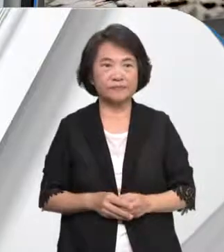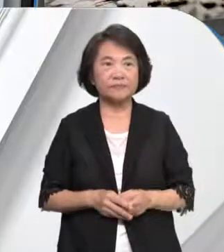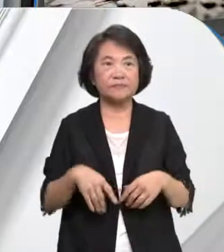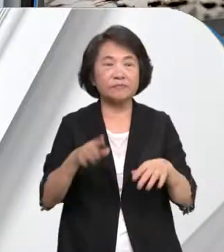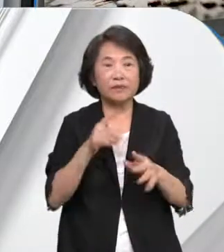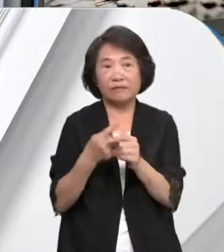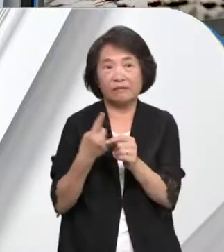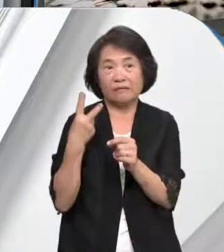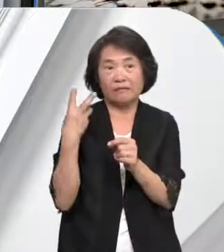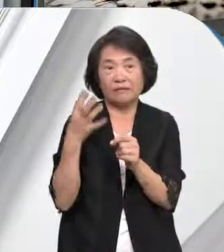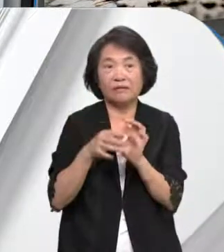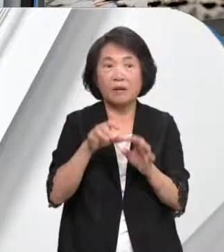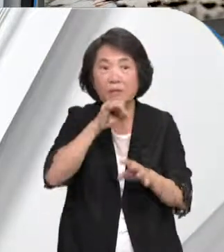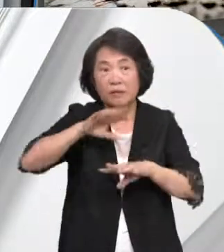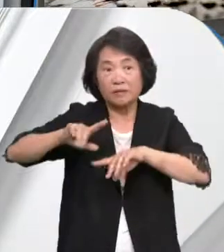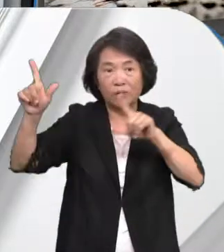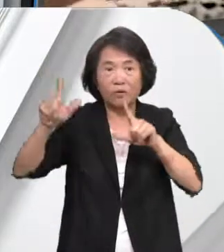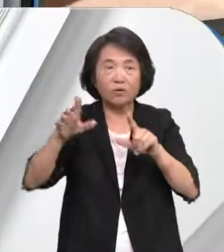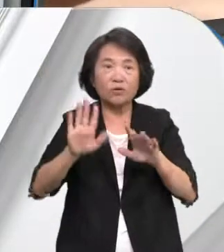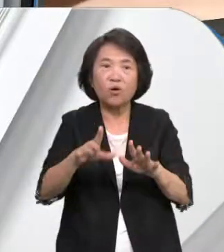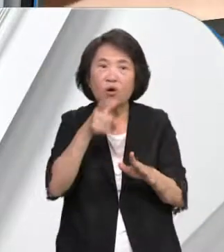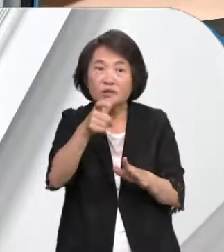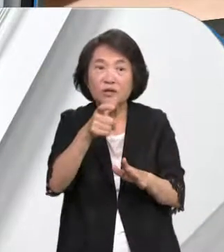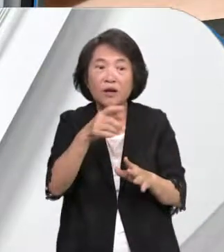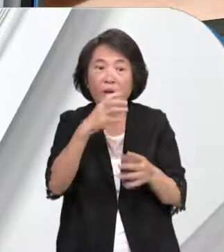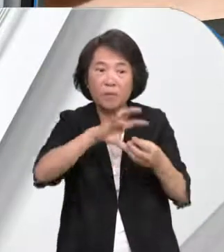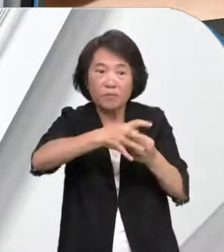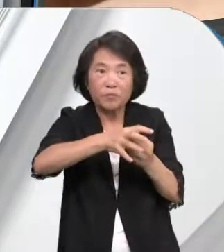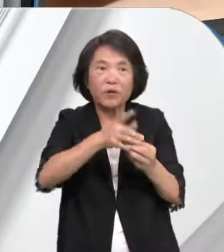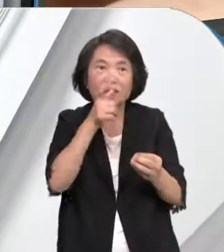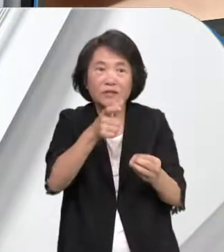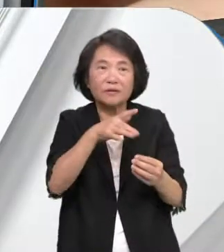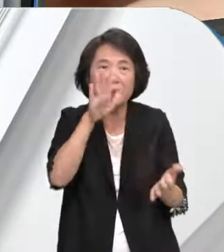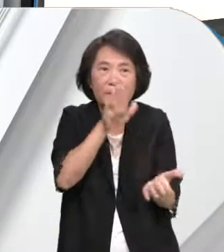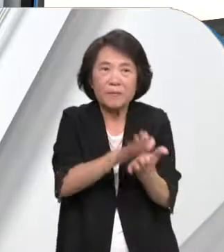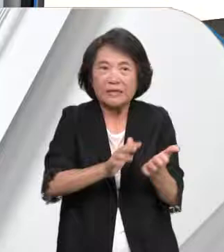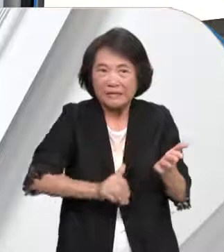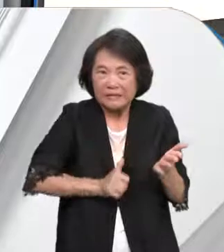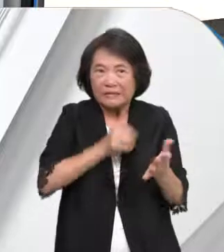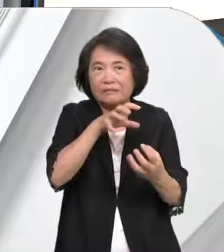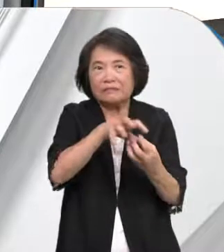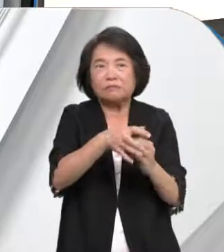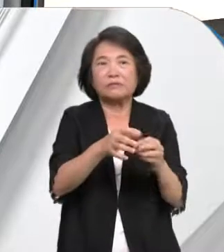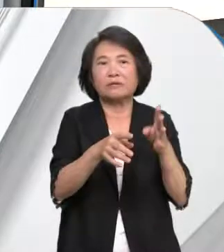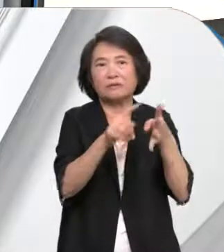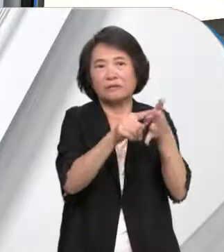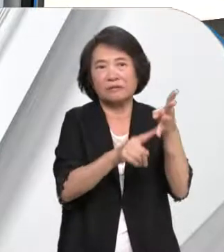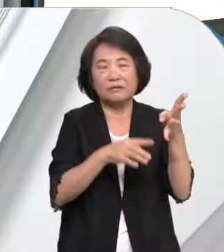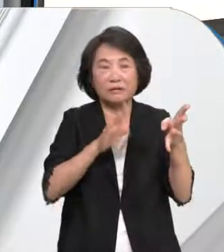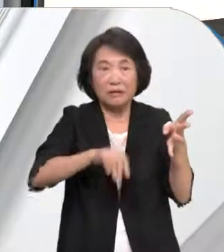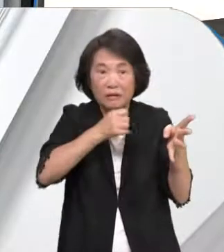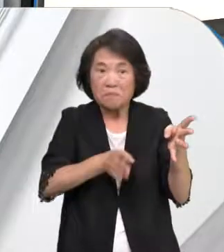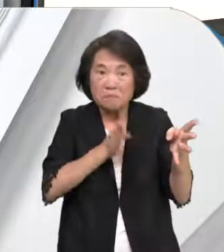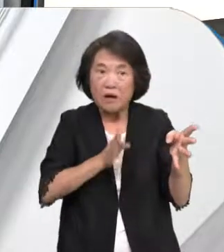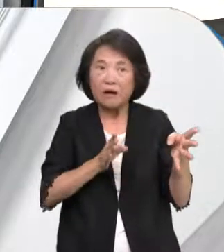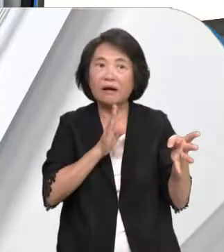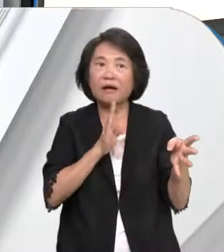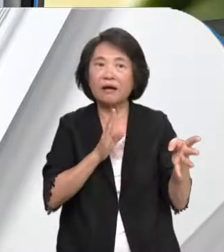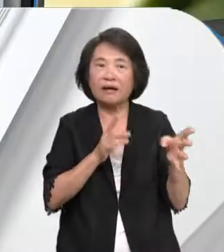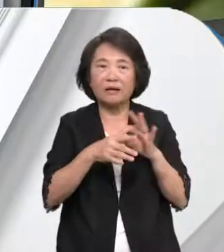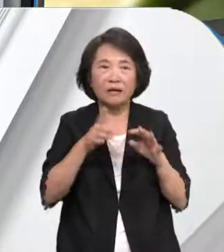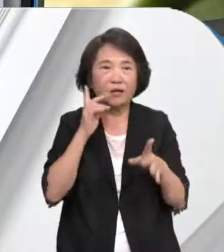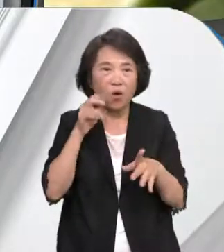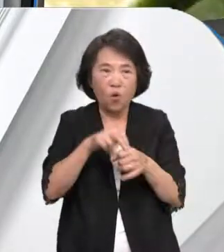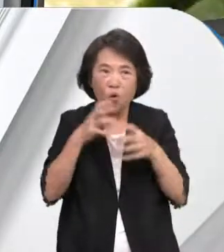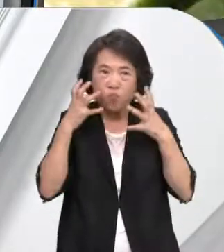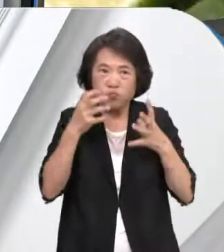我看到两件年都偏东太阳中的变色内蒙，当中的目的其实其实台湾的人生中具有